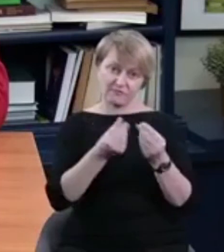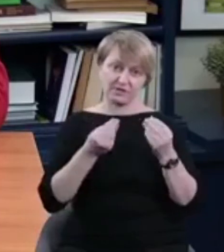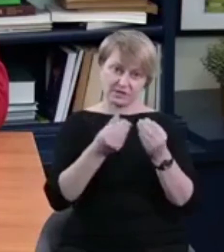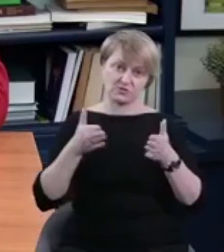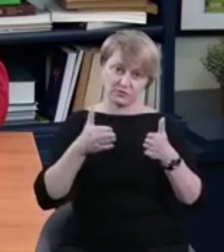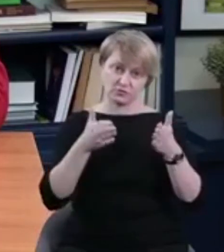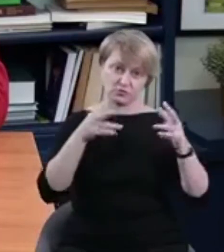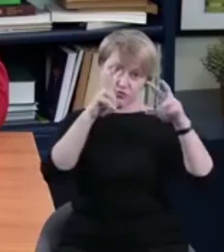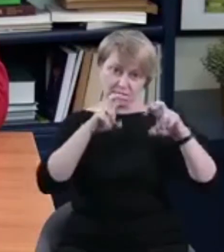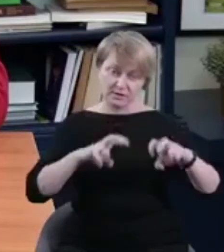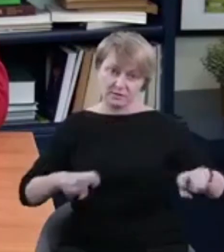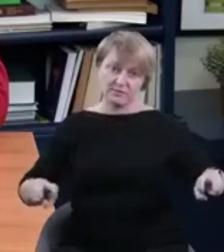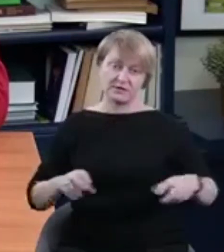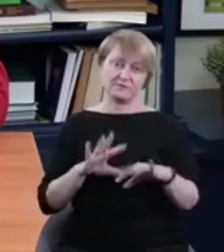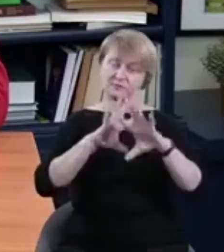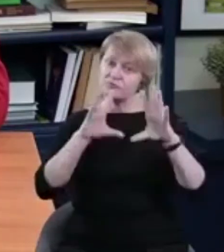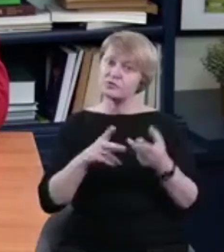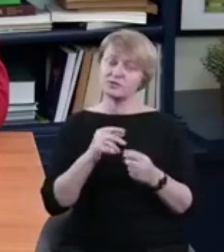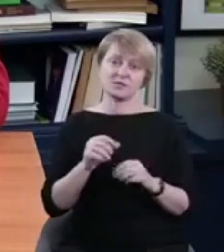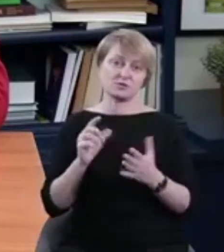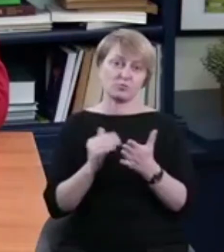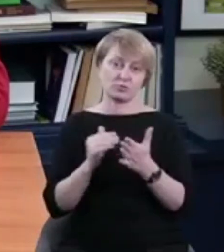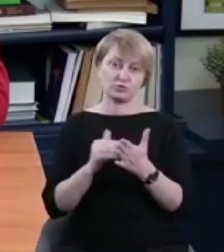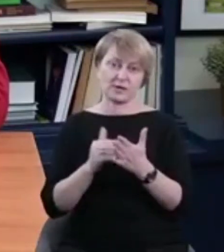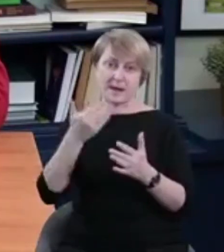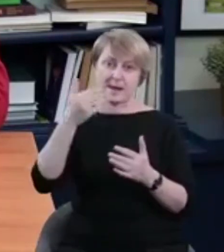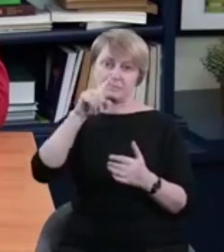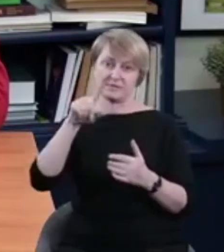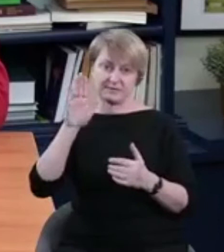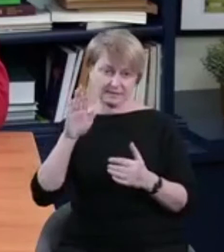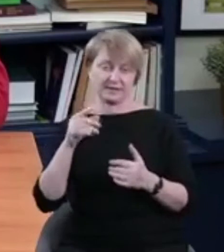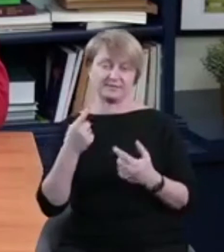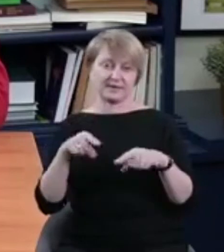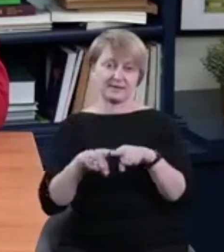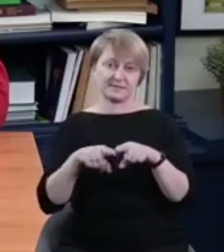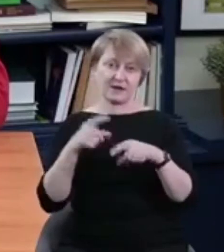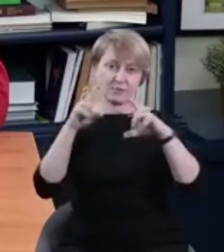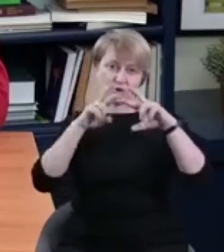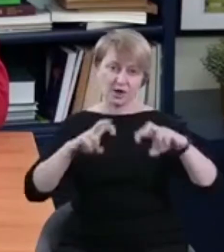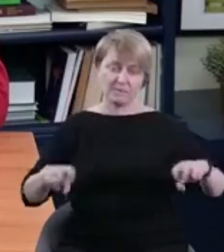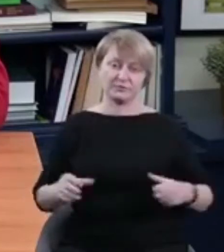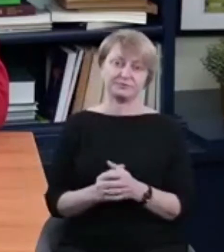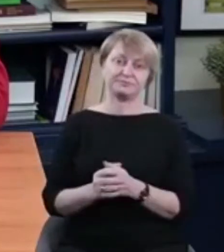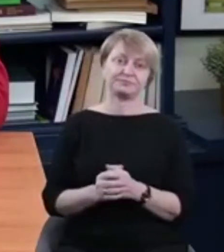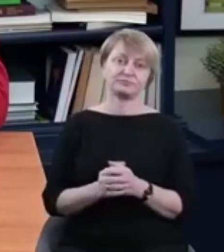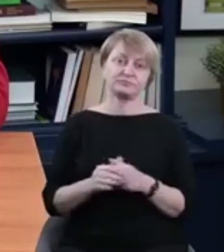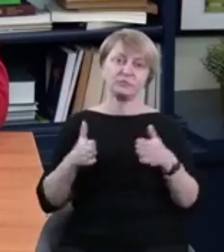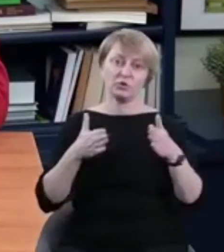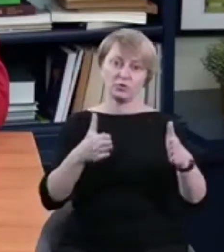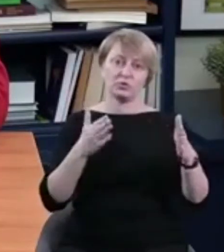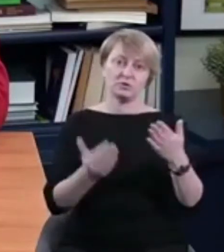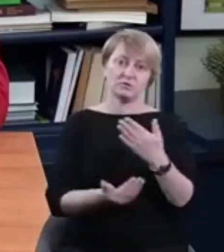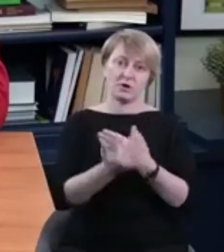bieżące remonty też będzie wykonywać m z b i zobaczymy jakie obszar się tam przychodnie odbija